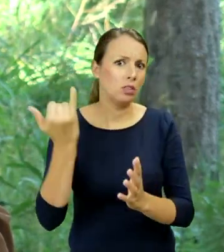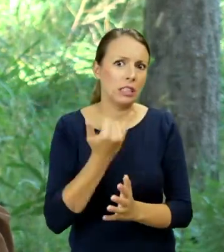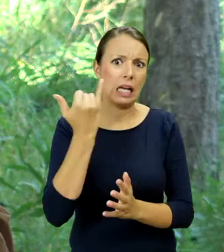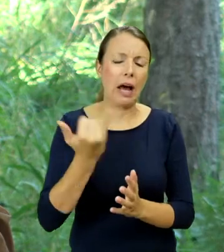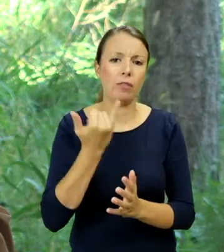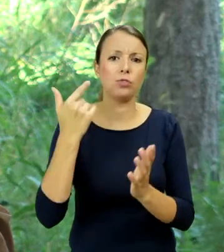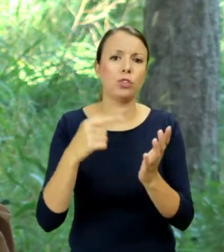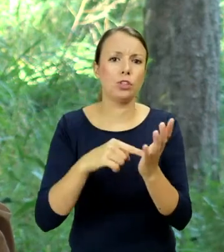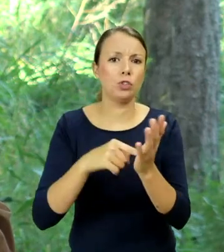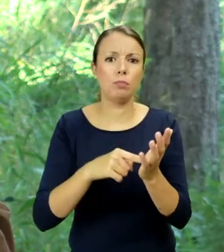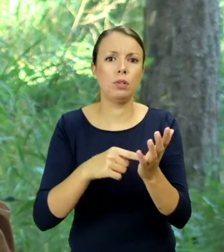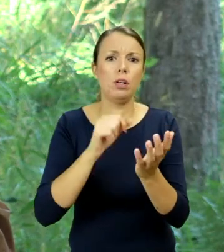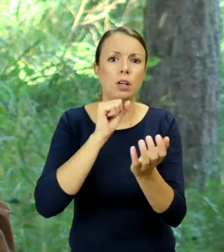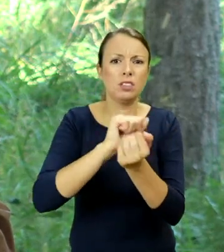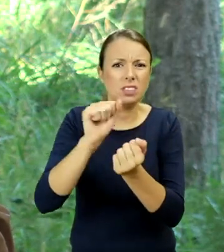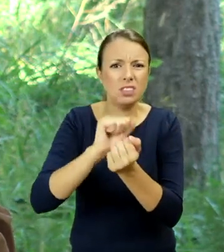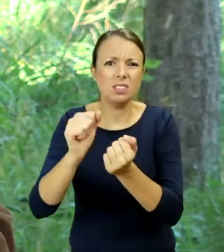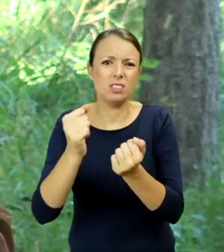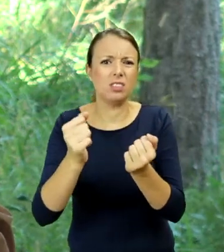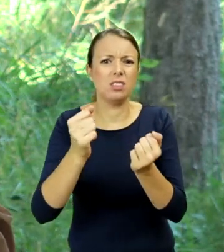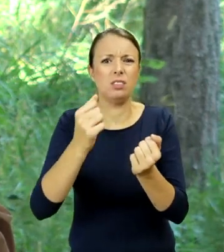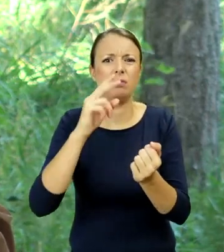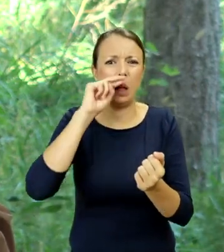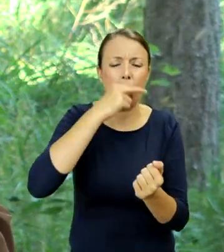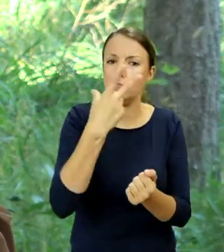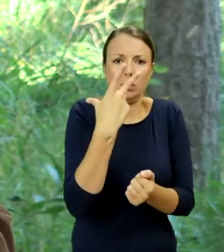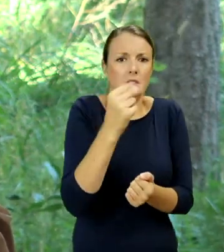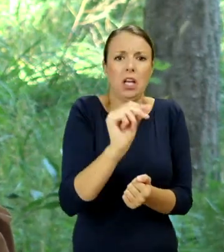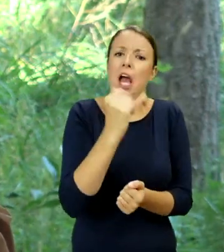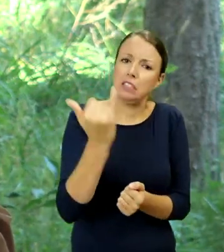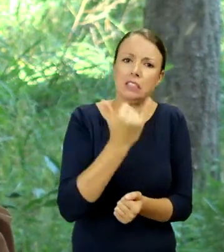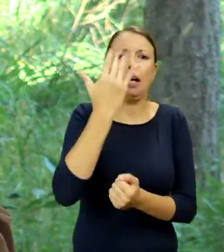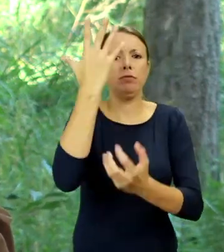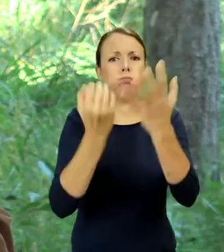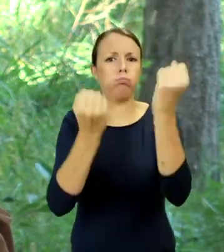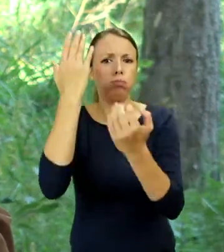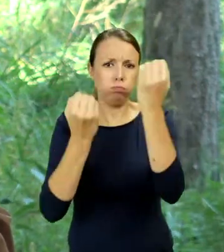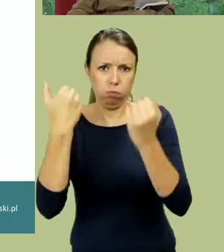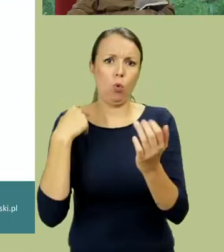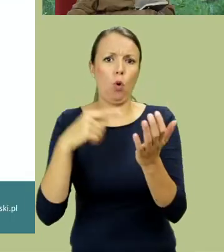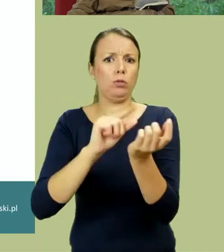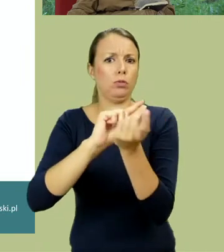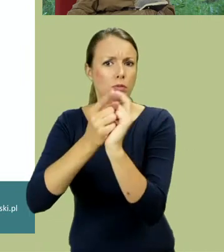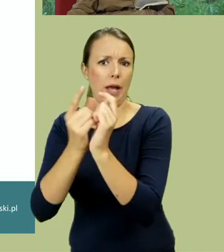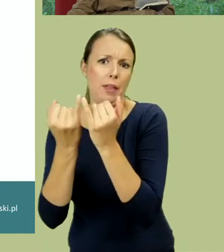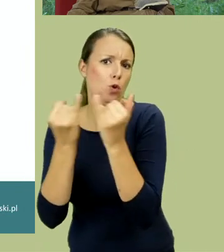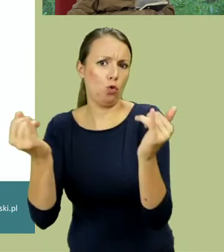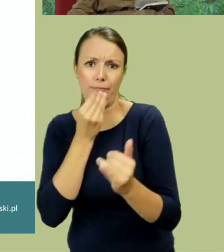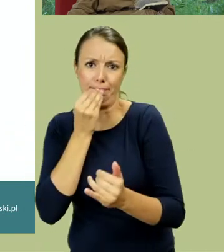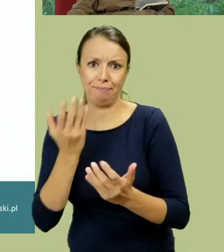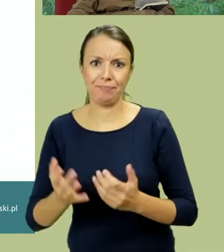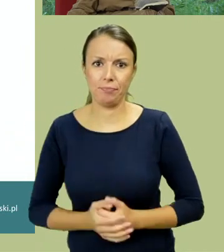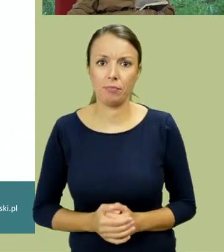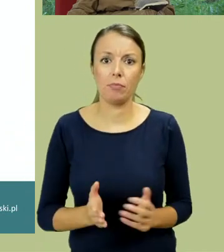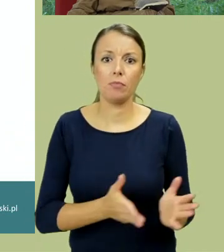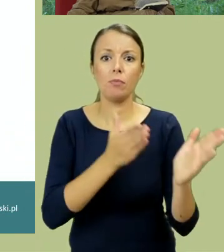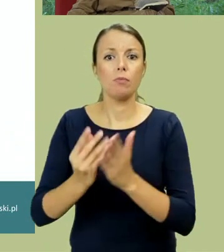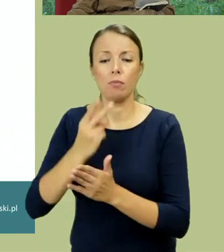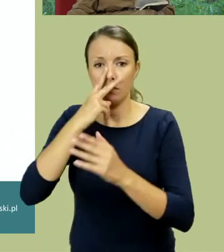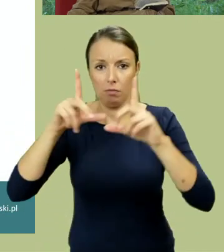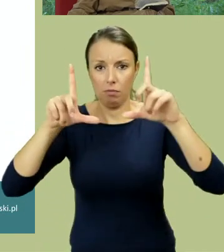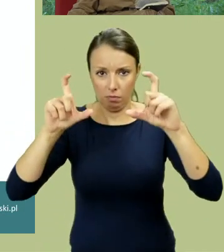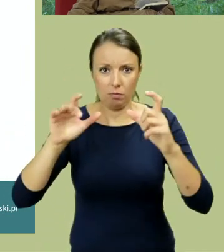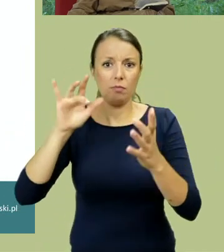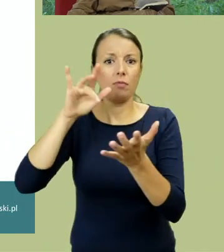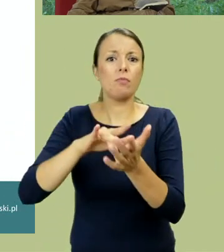nie marnowało. No i tu jeszcze fotografie też Aleksandry z Sulejówka, siedzi na